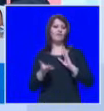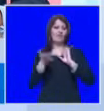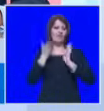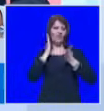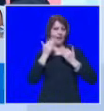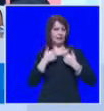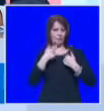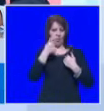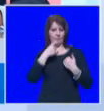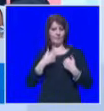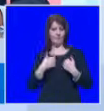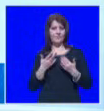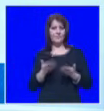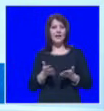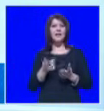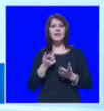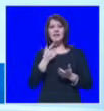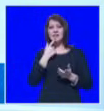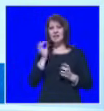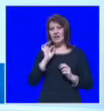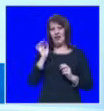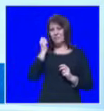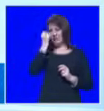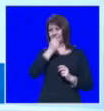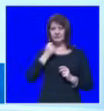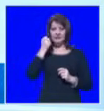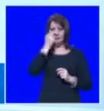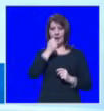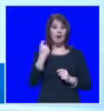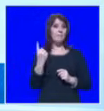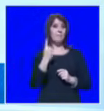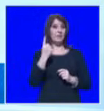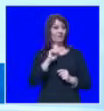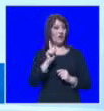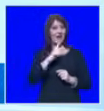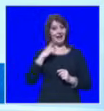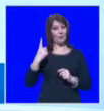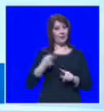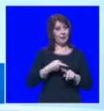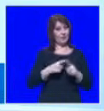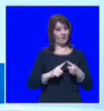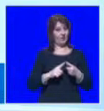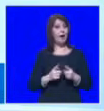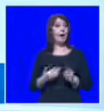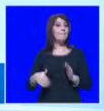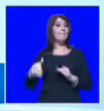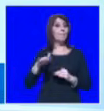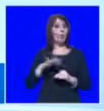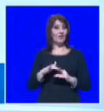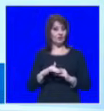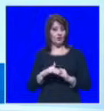Фейсбук, фактологията по случая, за да няма никакви спекулации. Първо, че не е година и половина, а доста повече.